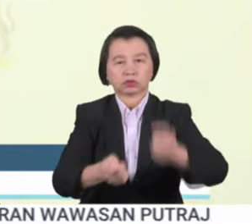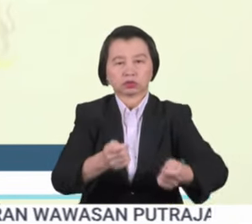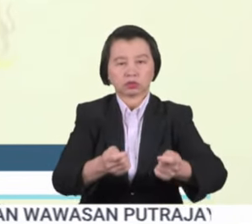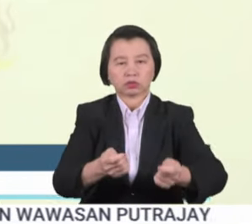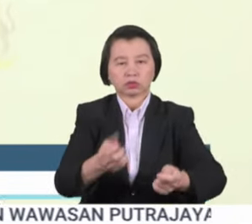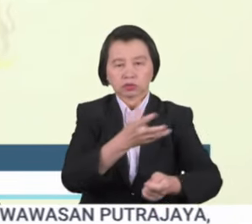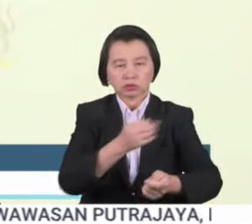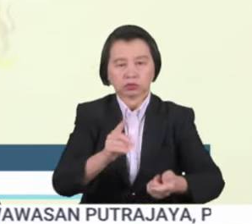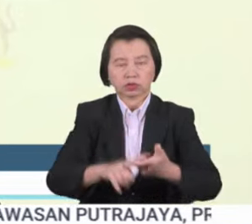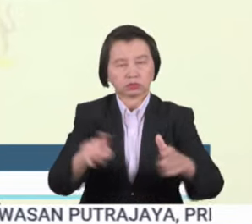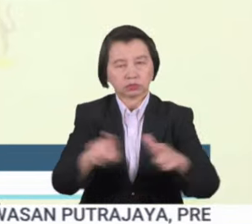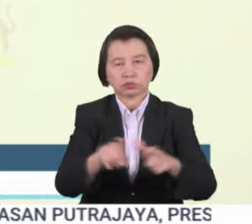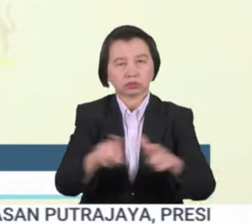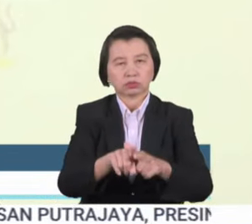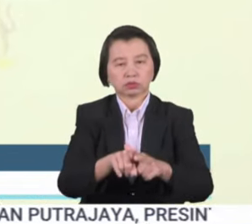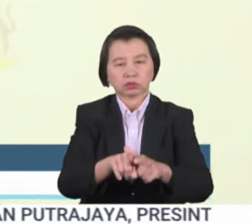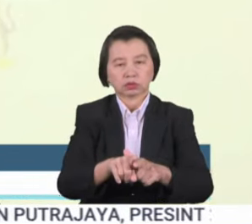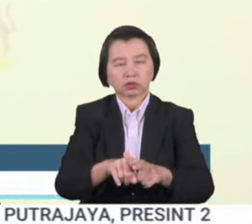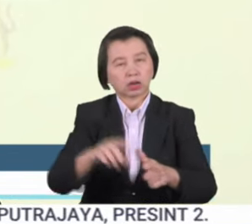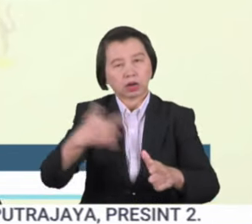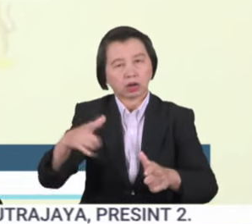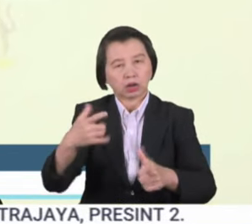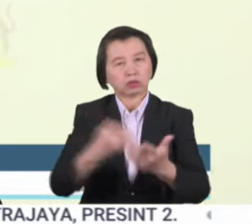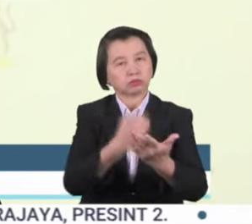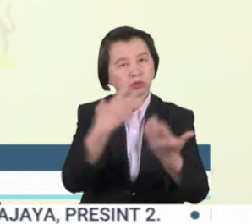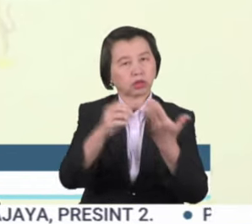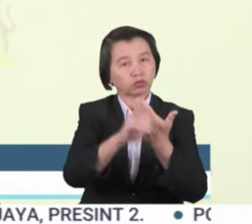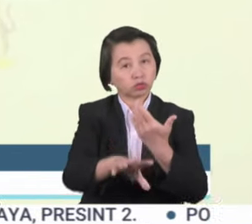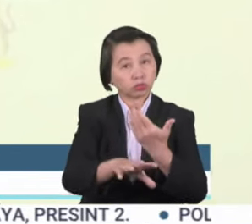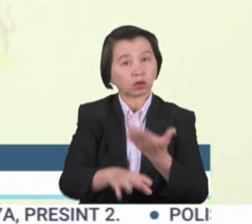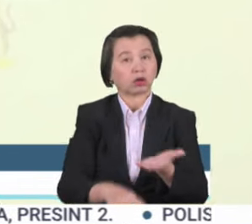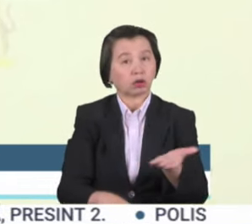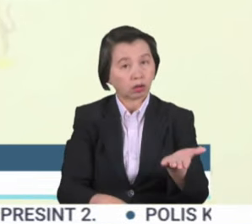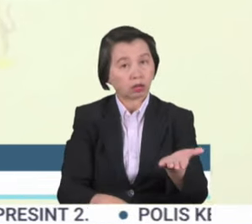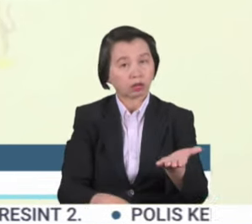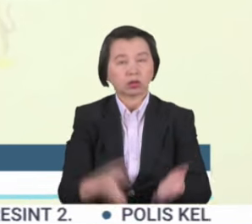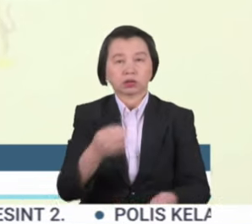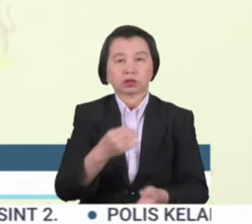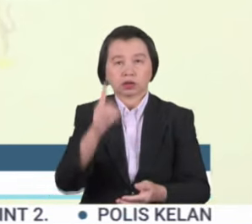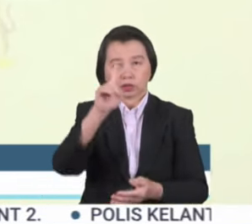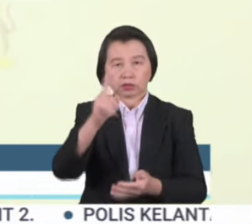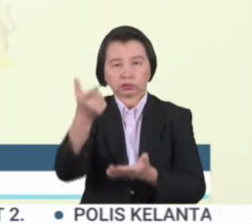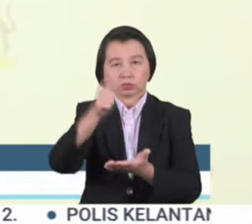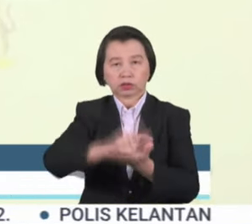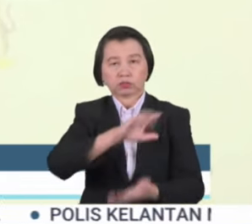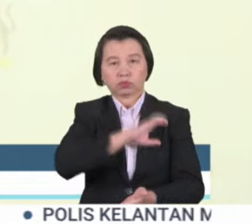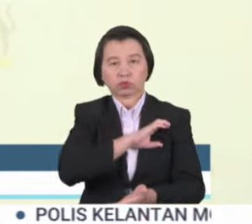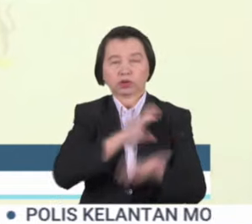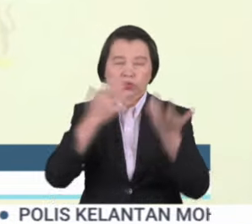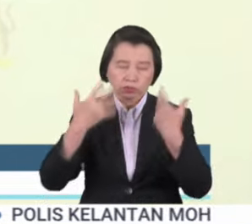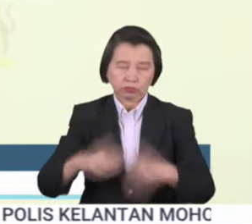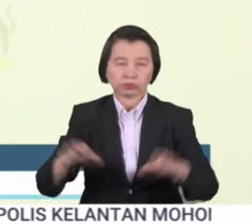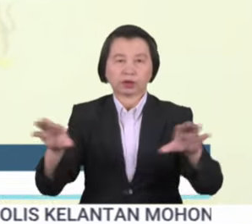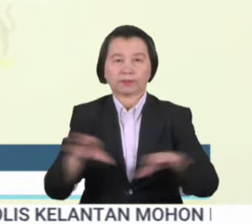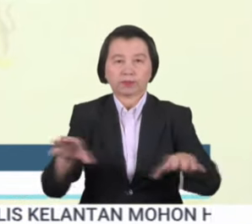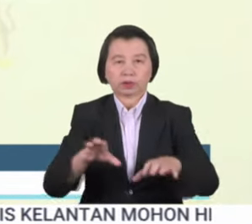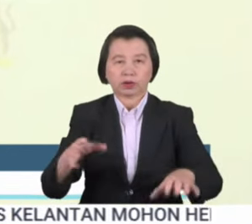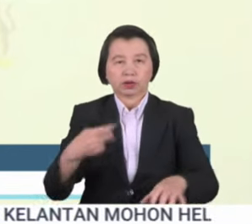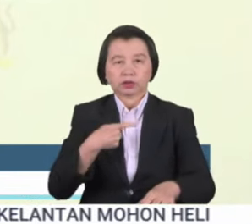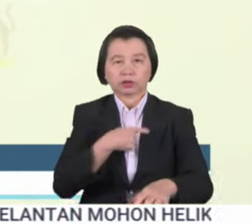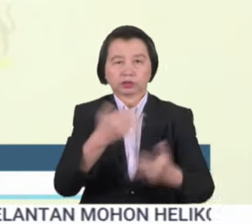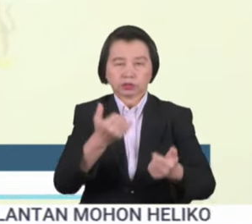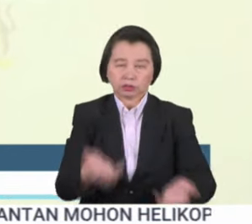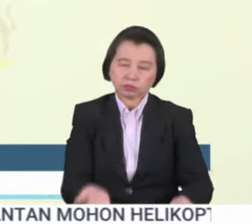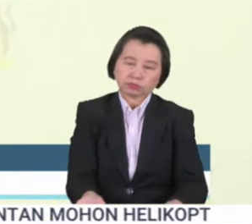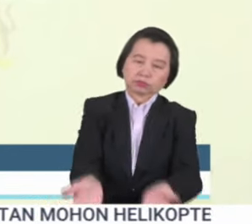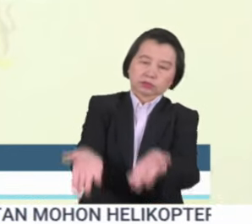dalam TikTok tapi juga platform-platform yang lain. Dan satu laporan polis telah dibuat dan kita serahkan kepada